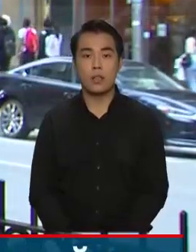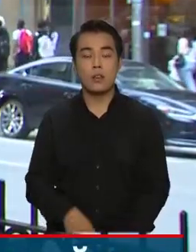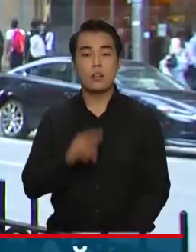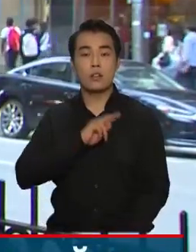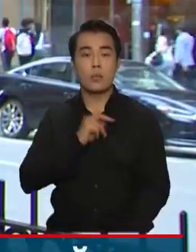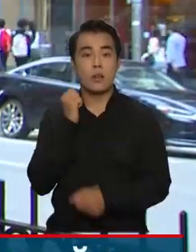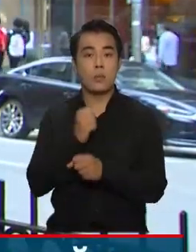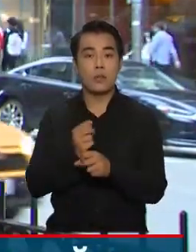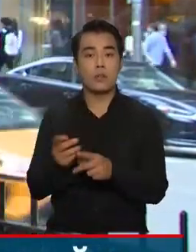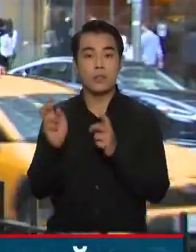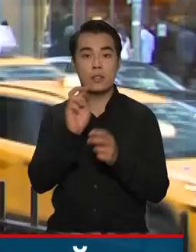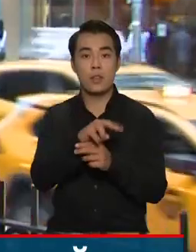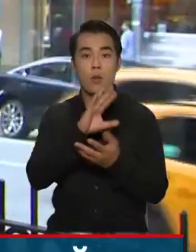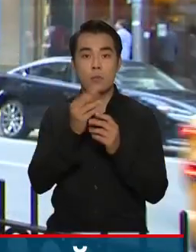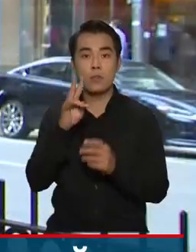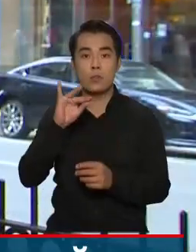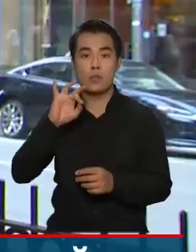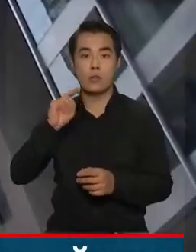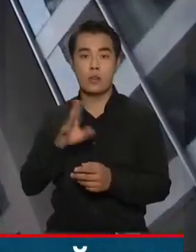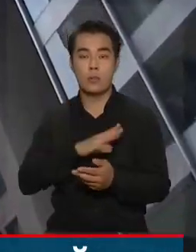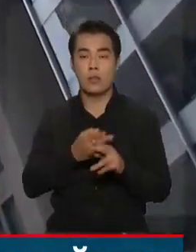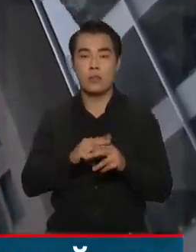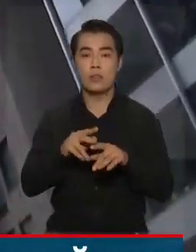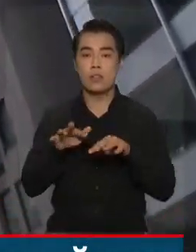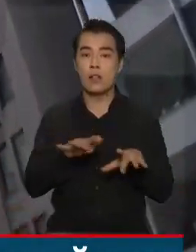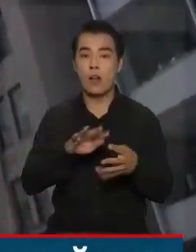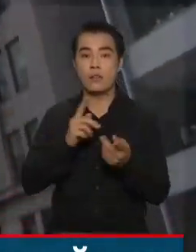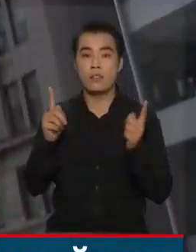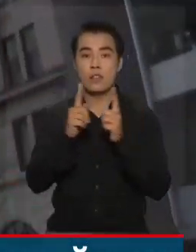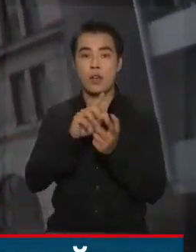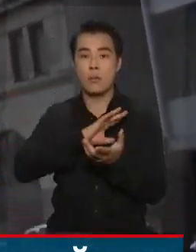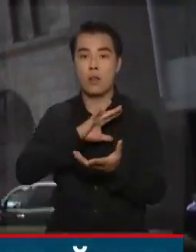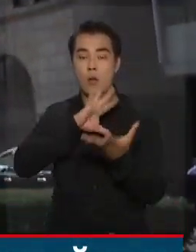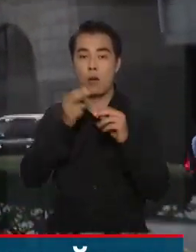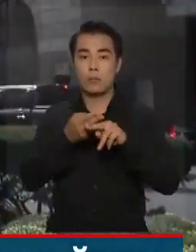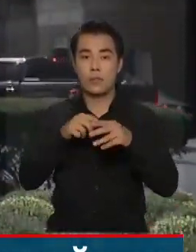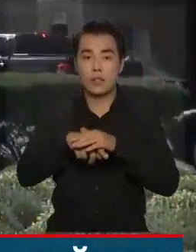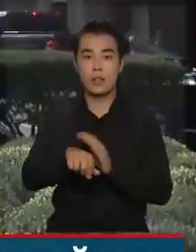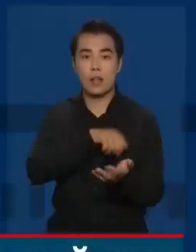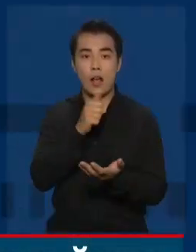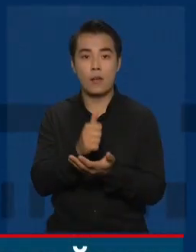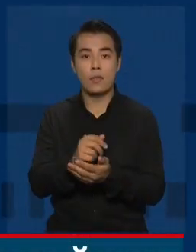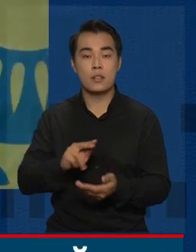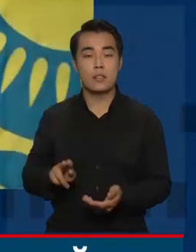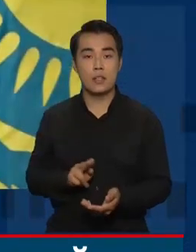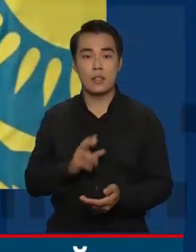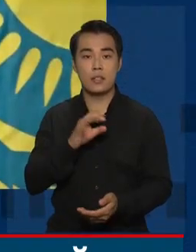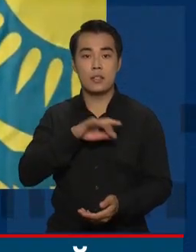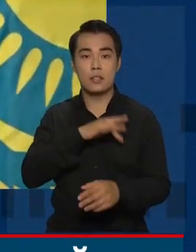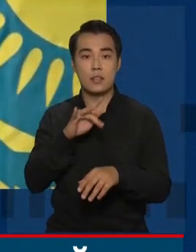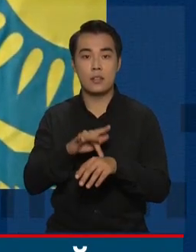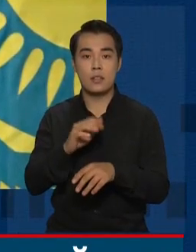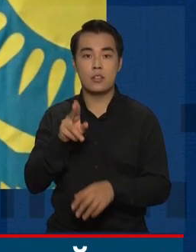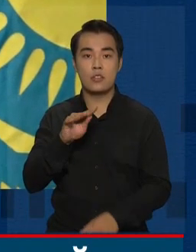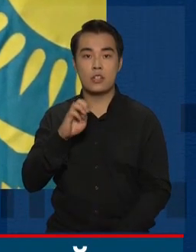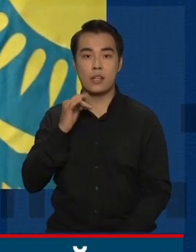Рабочий визит главы государства в Нью-Йорк начался с ряда деловых встреч. Касым-Жомарт Токаев встретился с главным исполнительным директором Citigroup Джейн